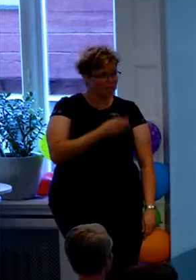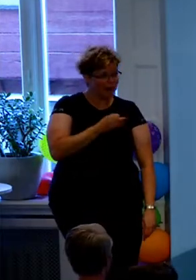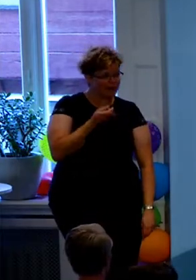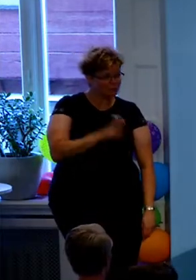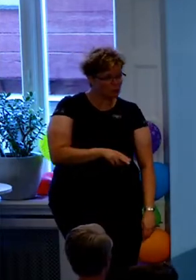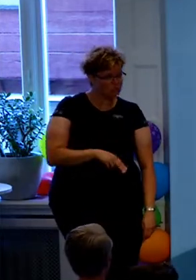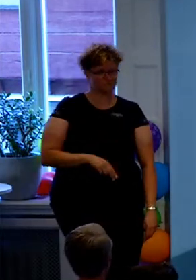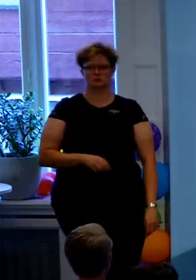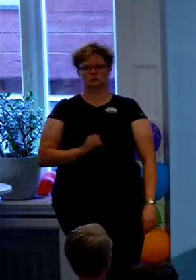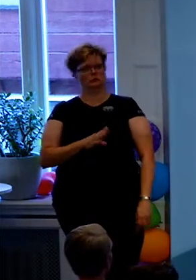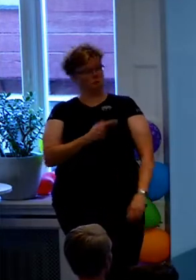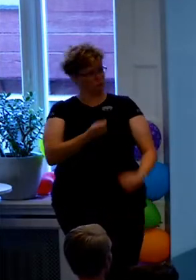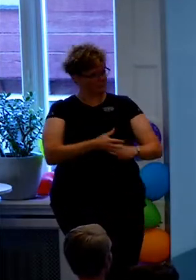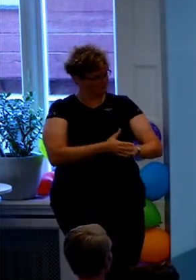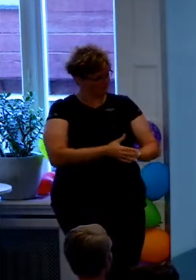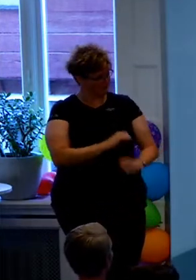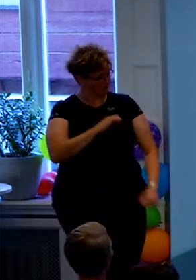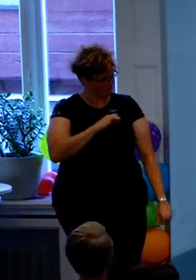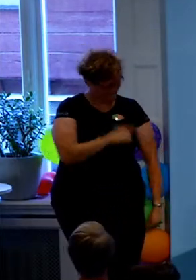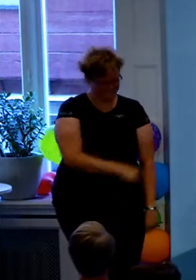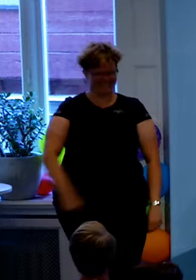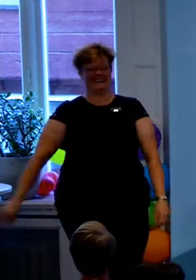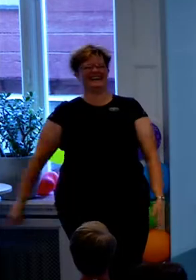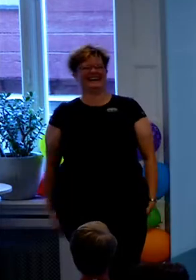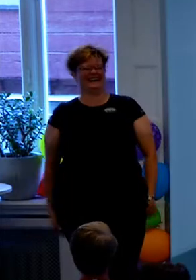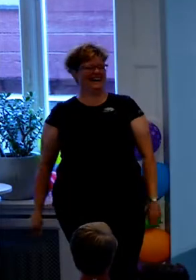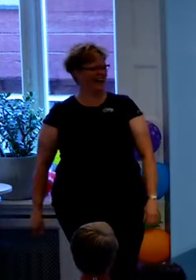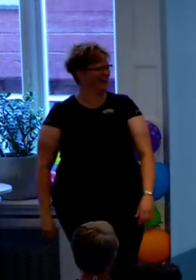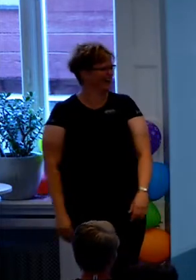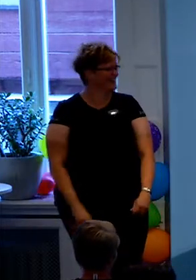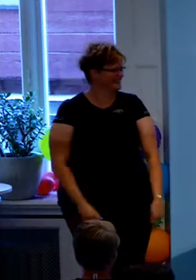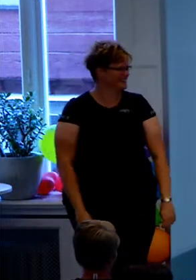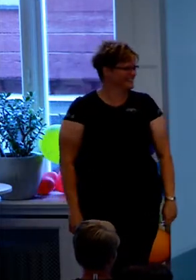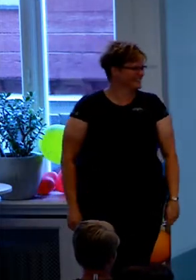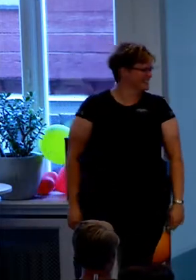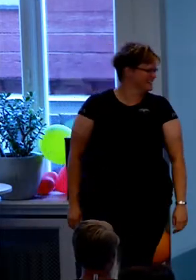Ja, ja. Var du gift där? Vad roligt. Ja. Nej.